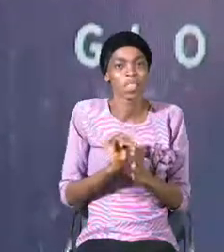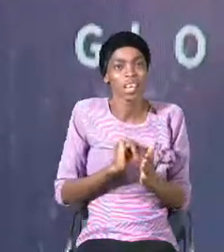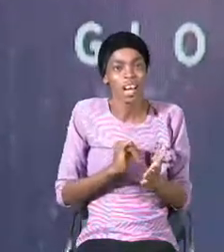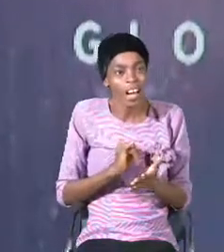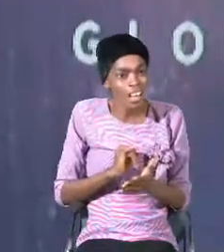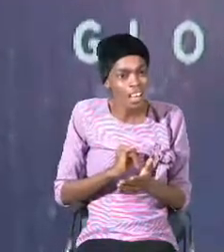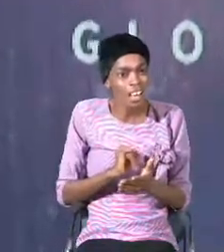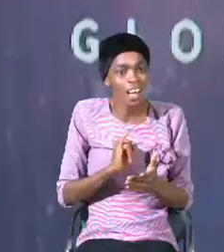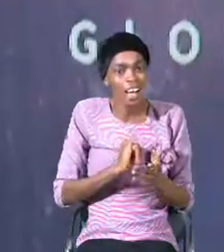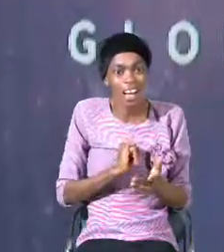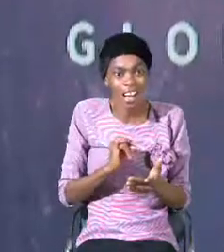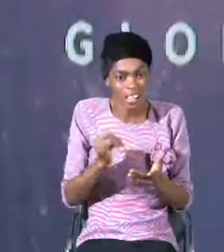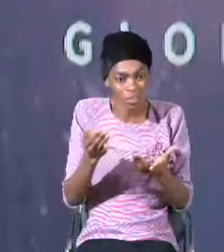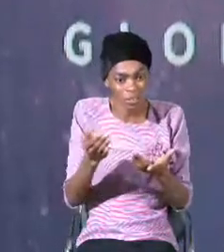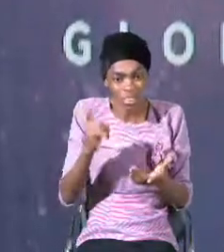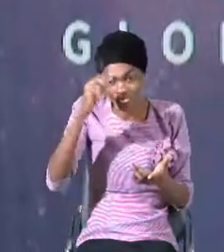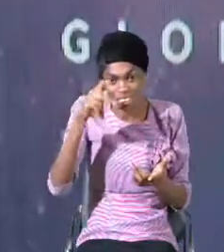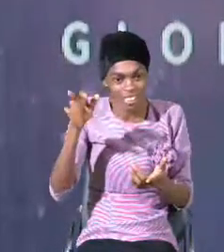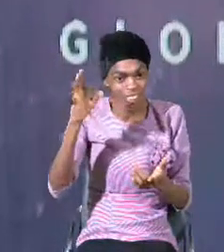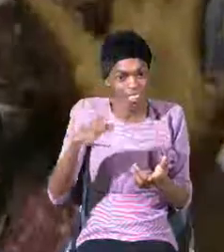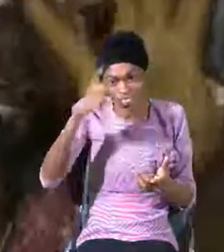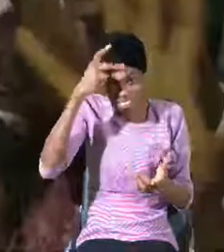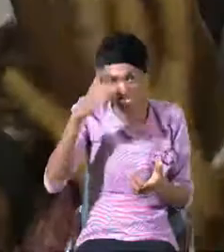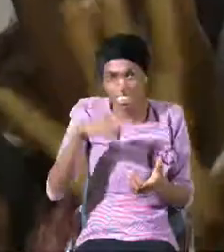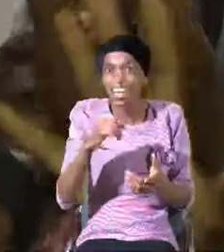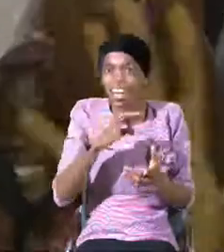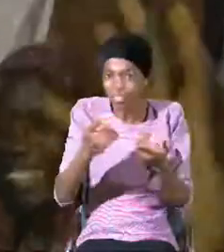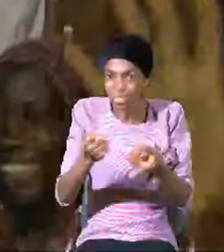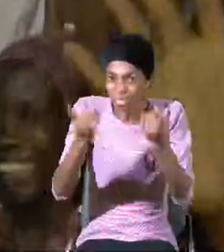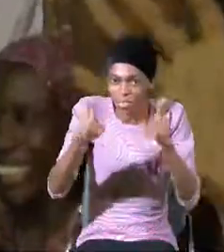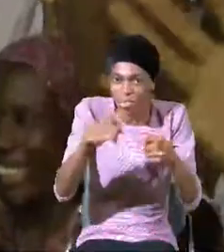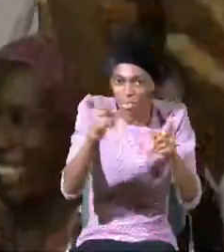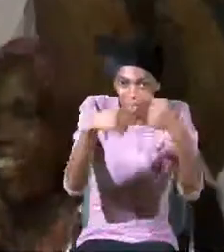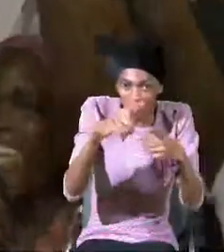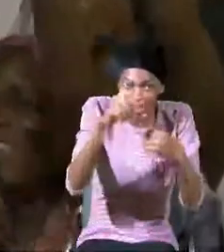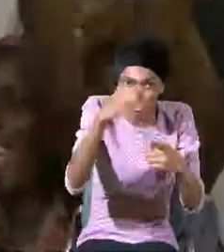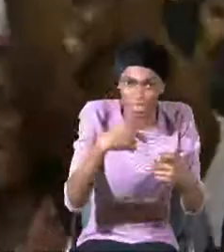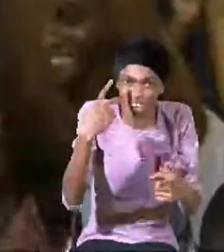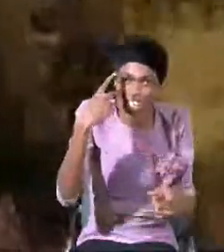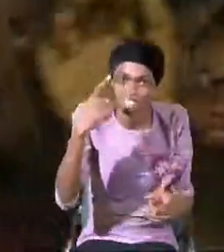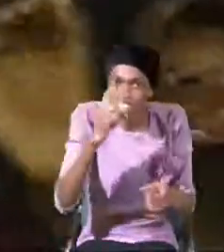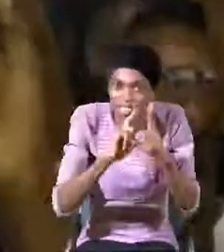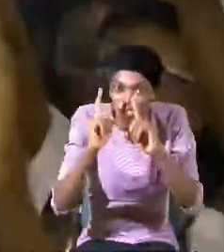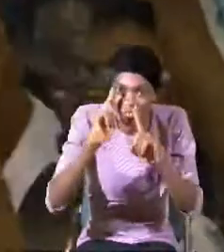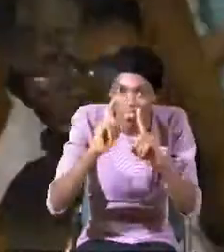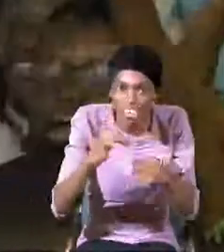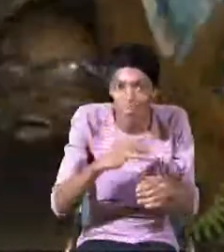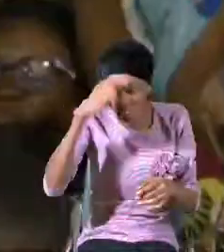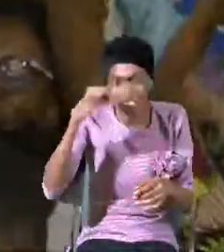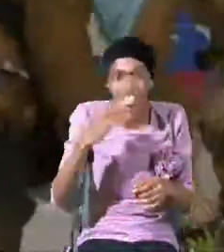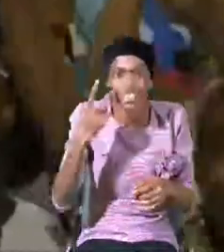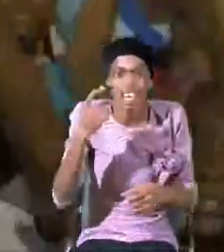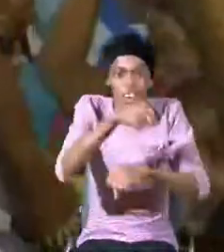J'ai envie de venir voir ton visage comme ça, mais je vois un vainqueur là-bas. J'ai dit, je vois un vainqueur